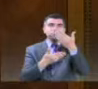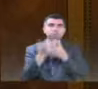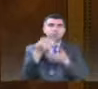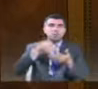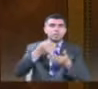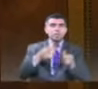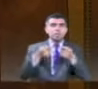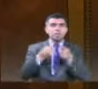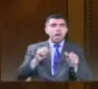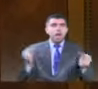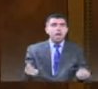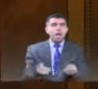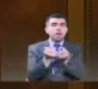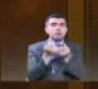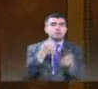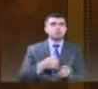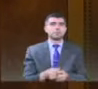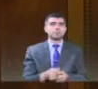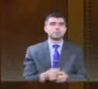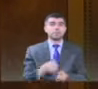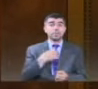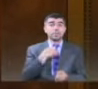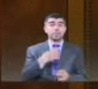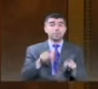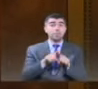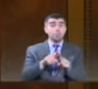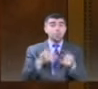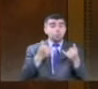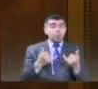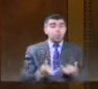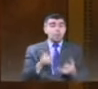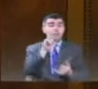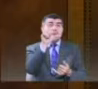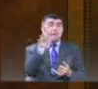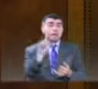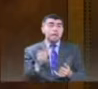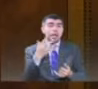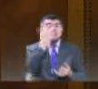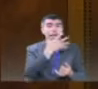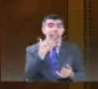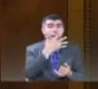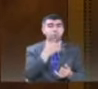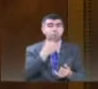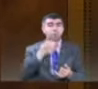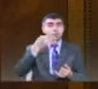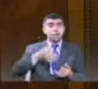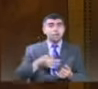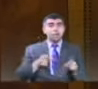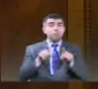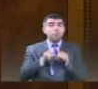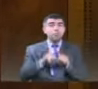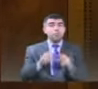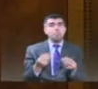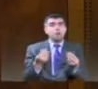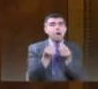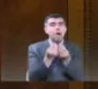يعزز مسار النمو والتقدم بهذه الدول. دابا الأفارقة تيقولوا لنا نصوم دوموندور، هما باغيين المغاربة